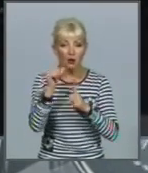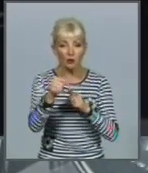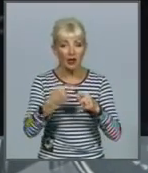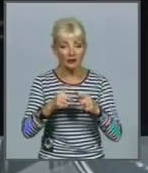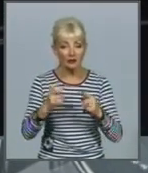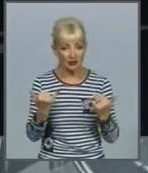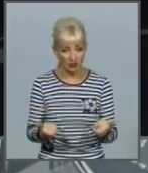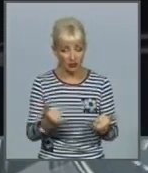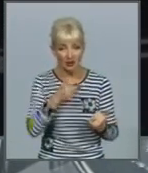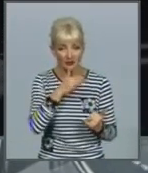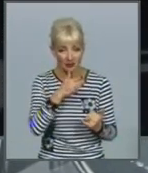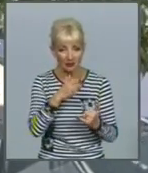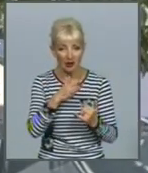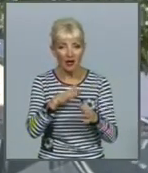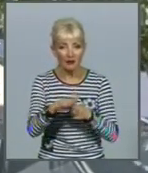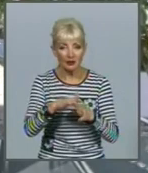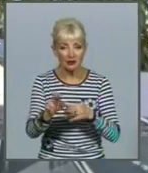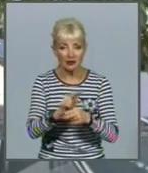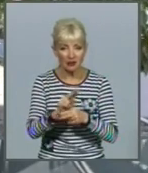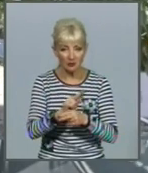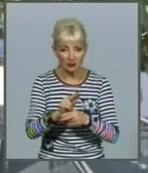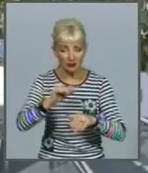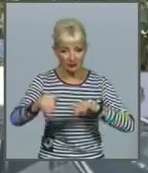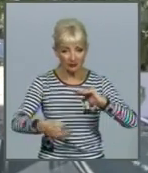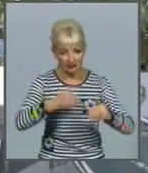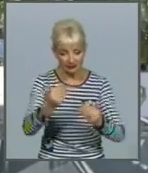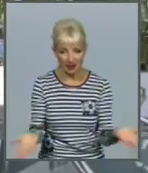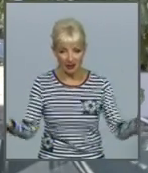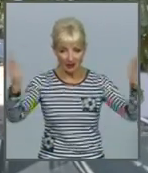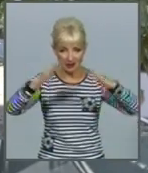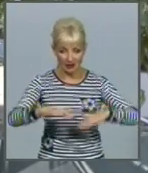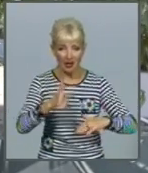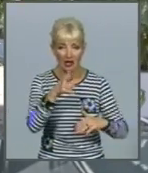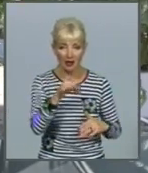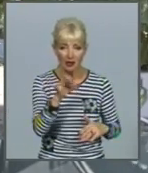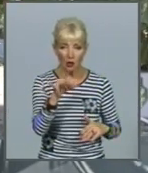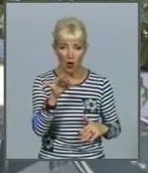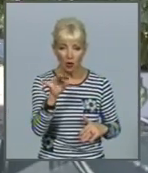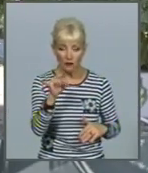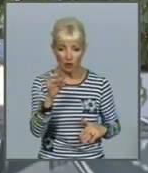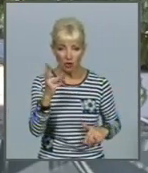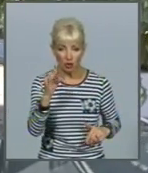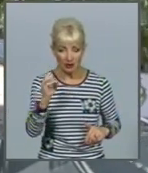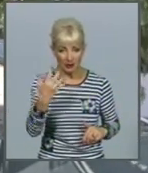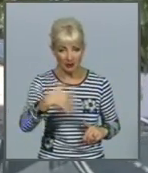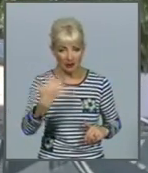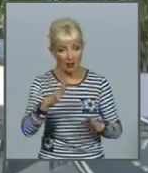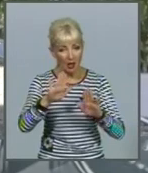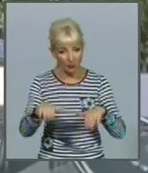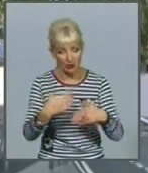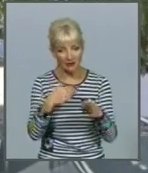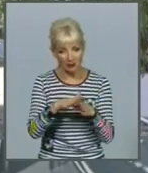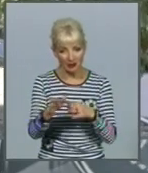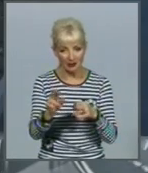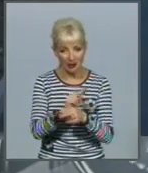работы по восстановлению разрытий на Григоровском шоссе 55 после выполнения аварийных работ КП